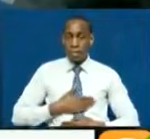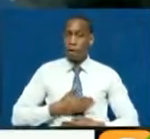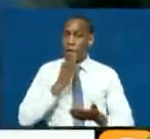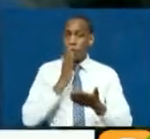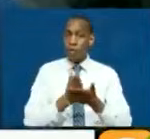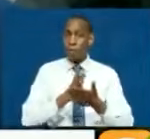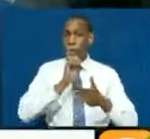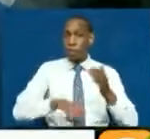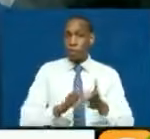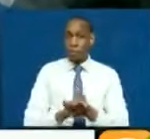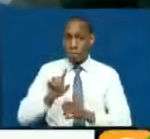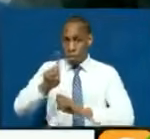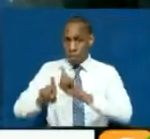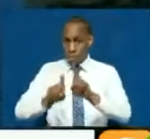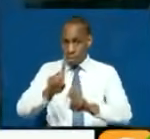sure